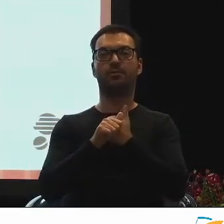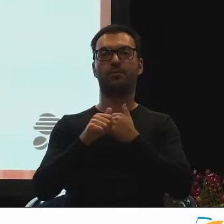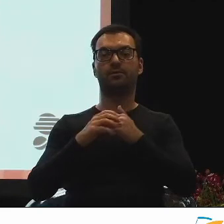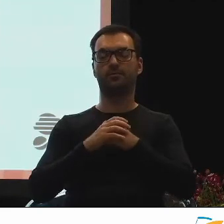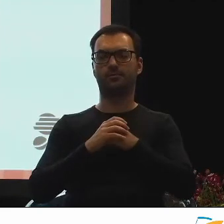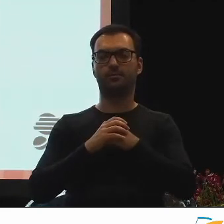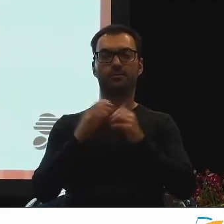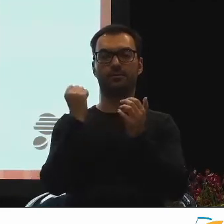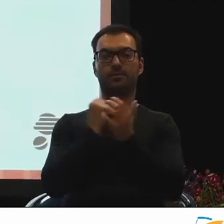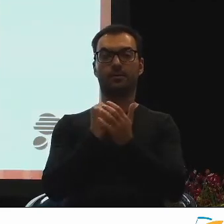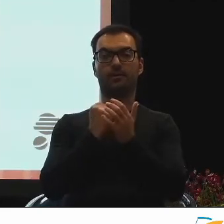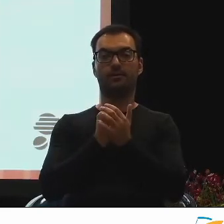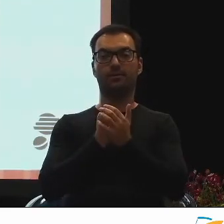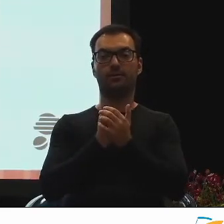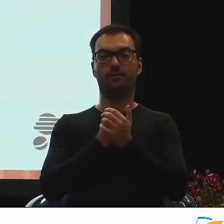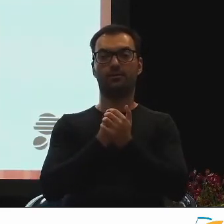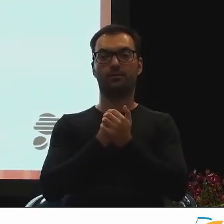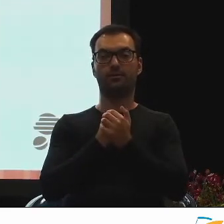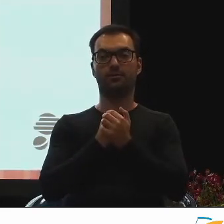na te